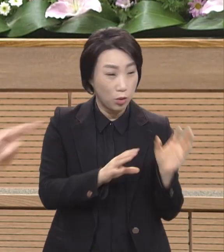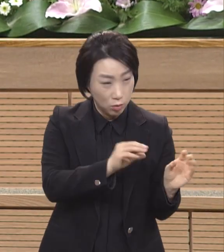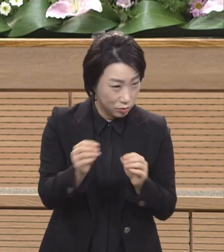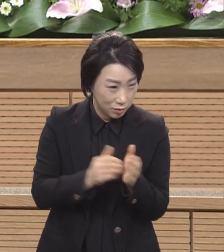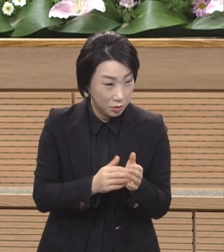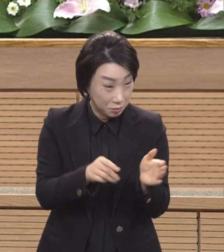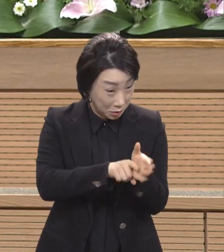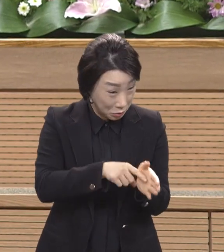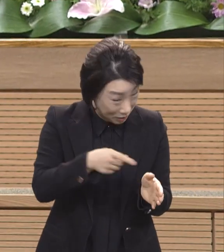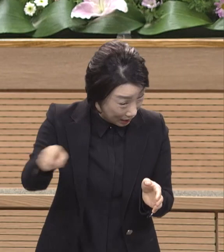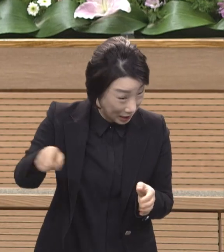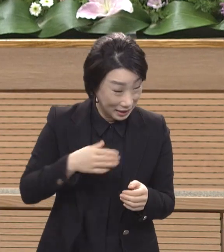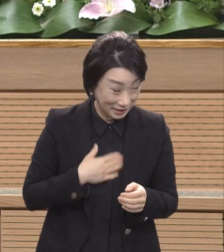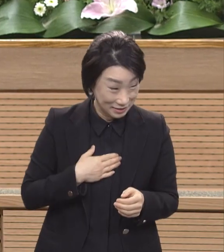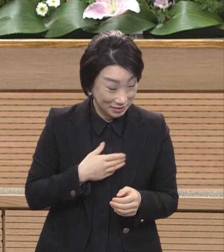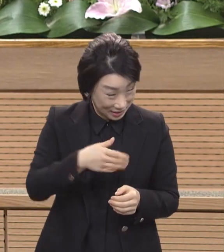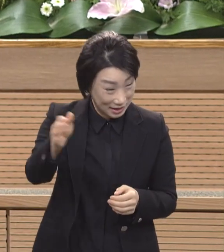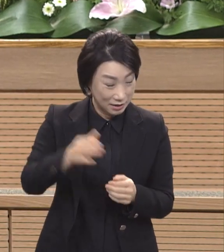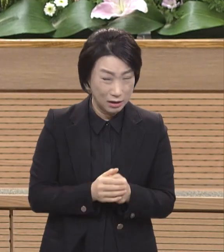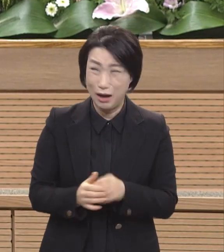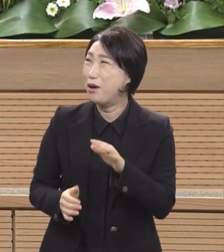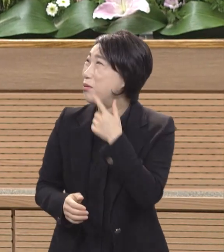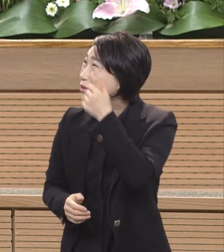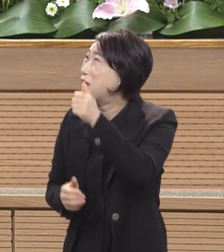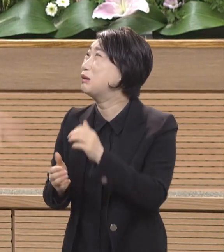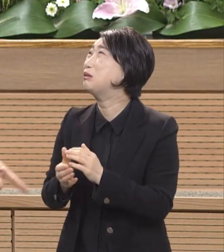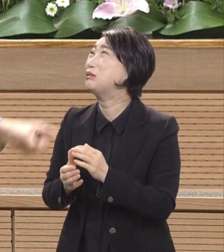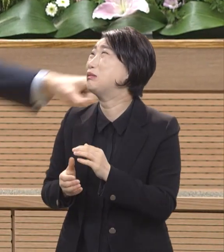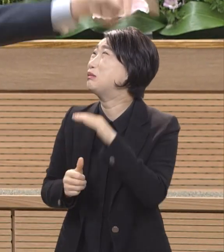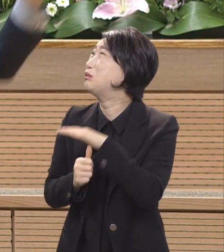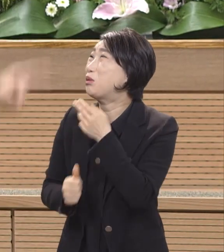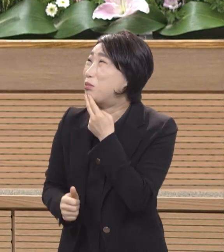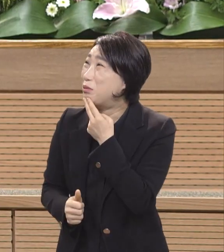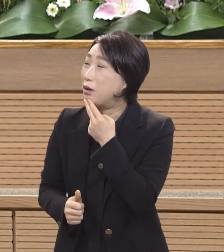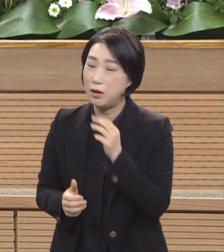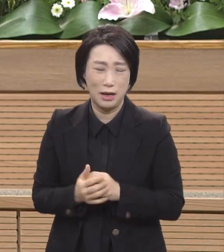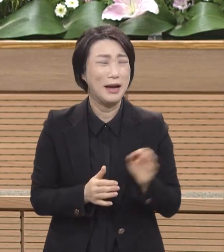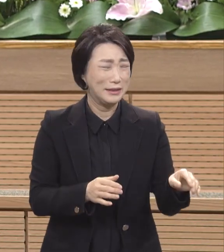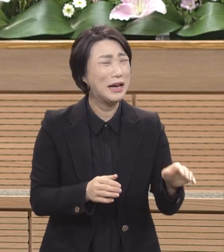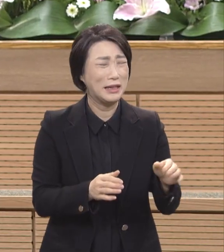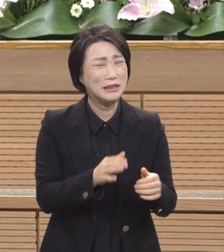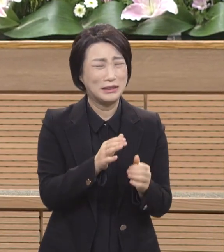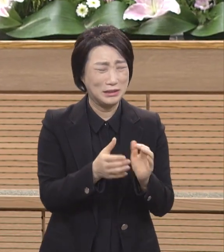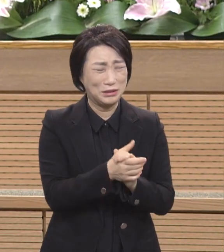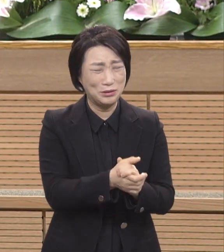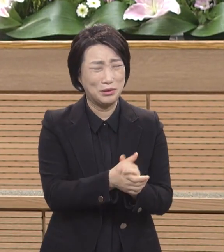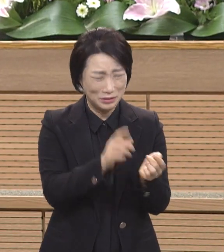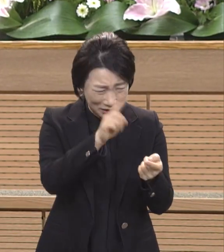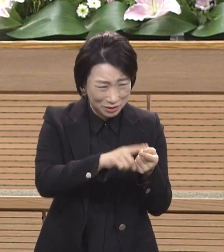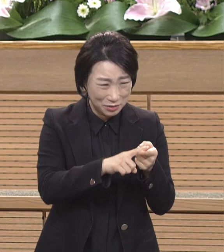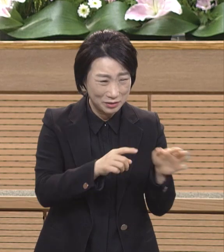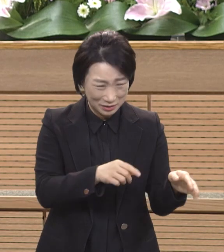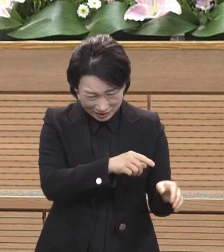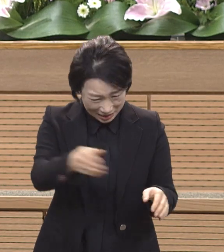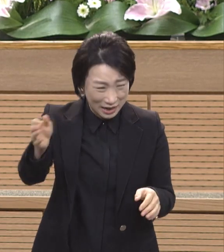믿고 가. 목사님 기도 안 해주시고 아, 그게 기도요. 나선 줄로 믿고 가라는 게 기도요. 기도요.